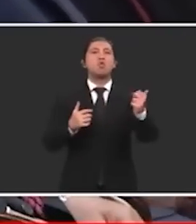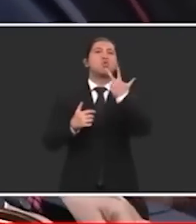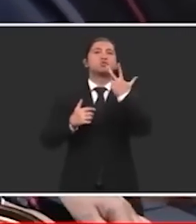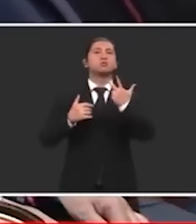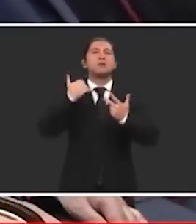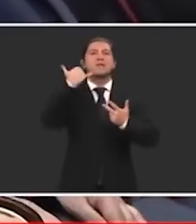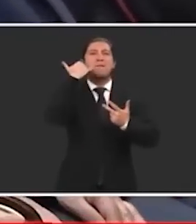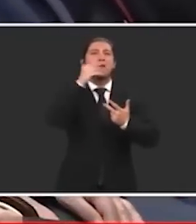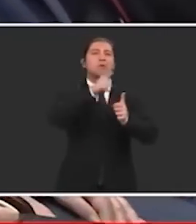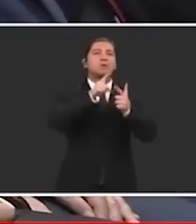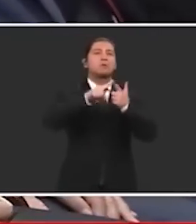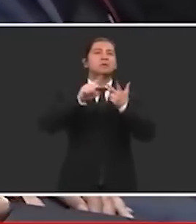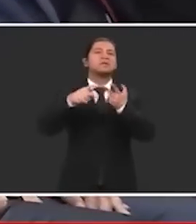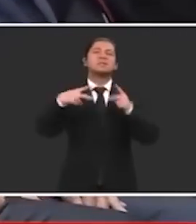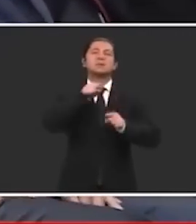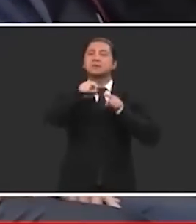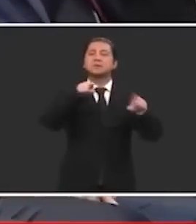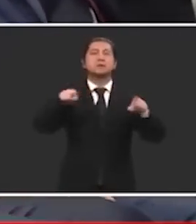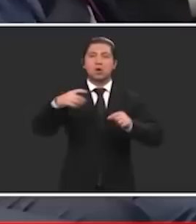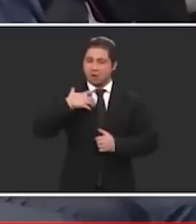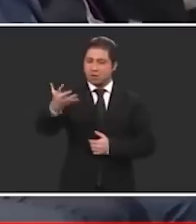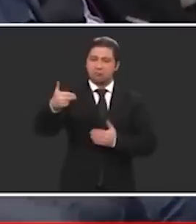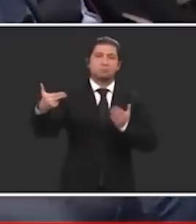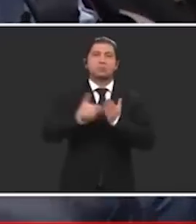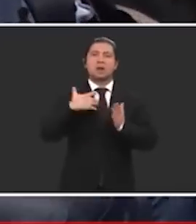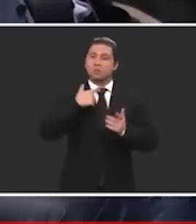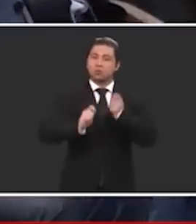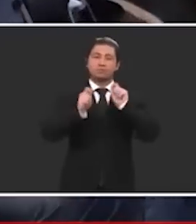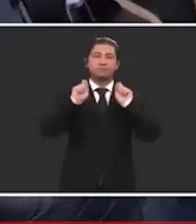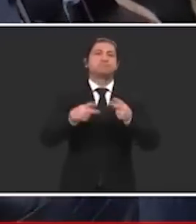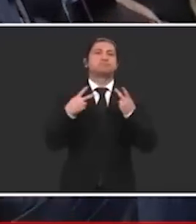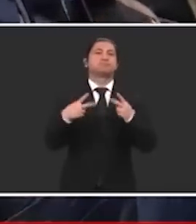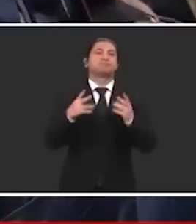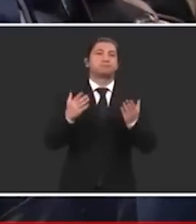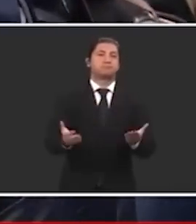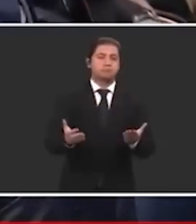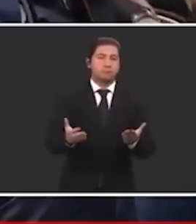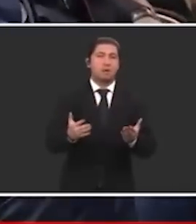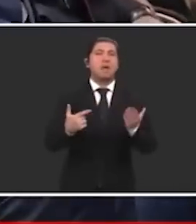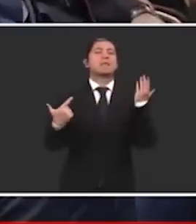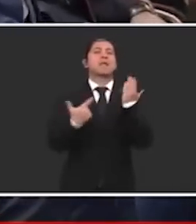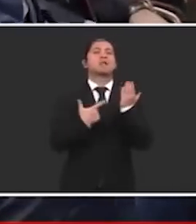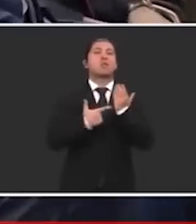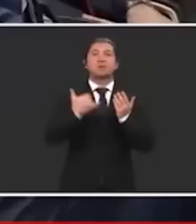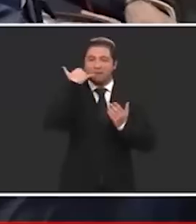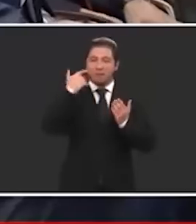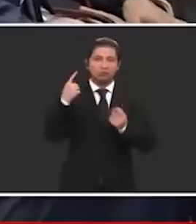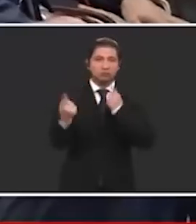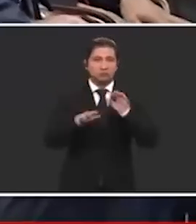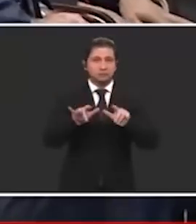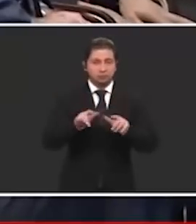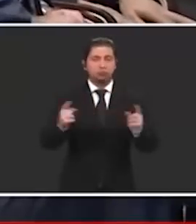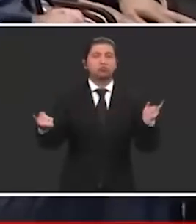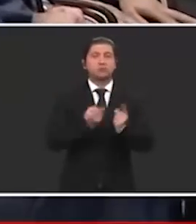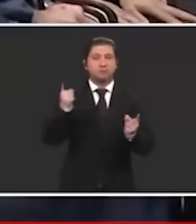şebeke operatöründen biri üzerinden kullanabilecekler. Gerek teknolojik cihaz desteği,